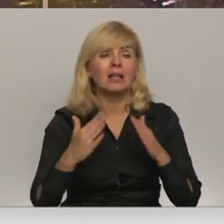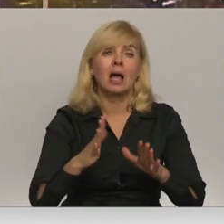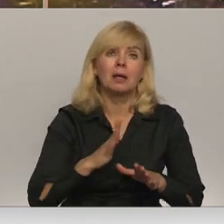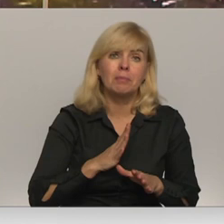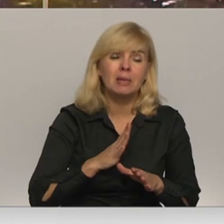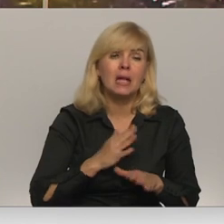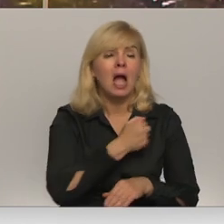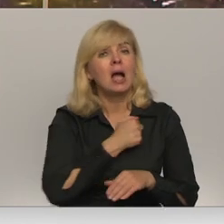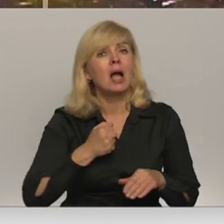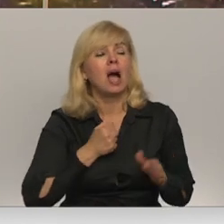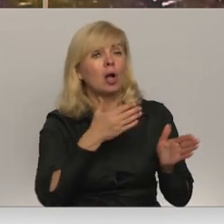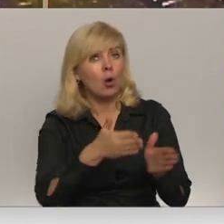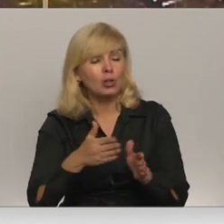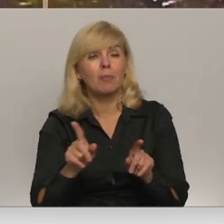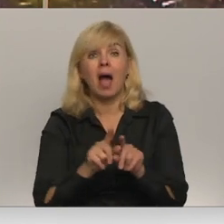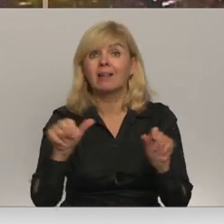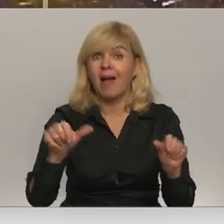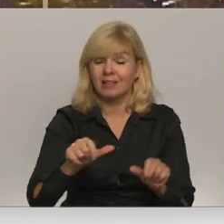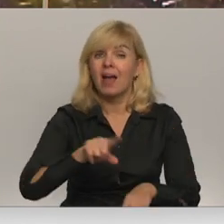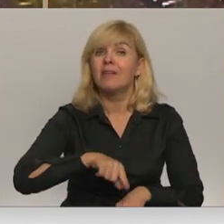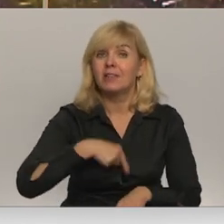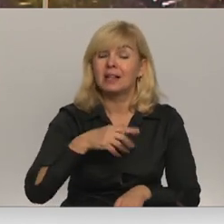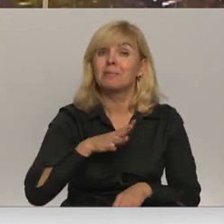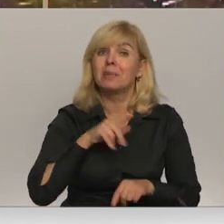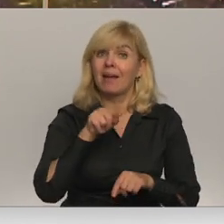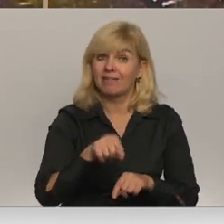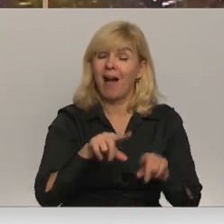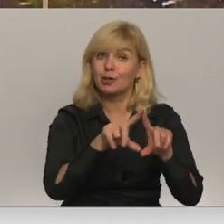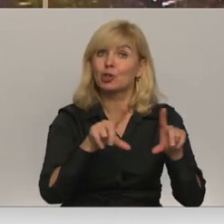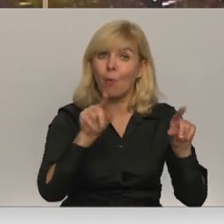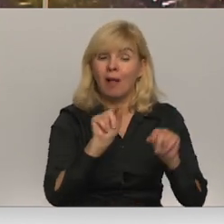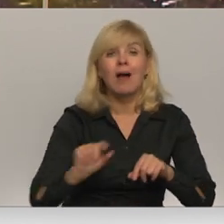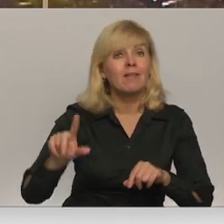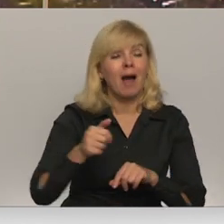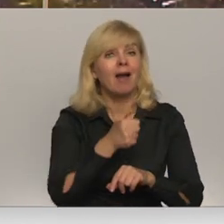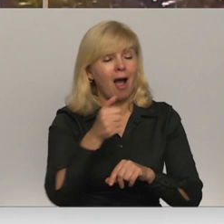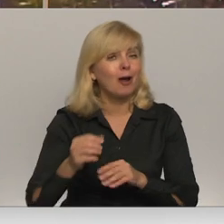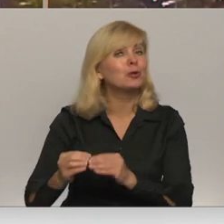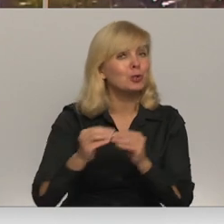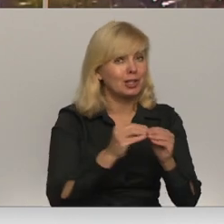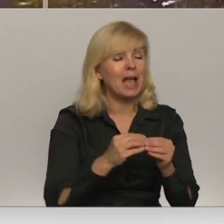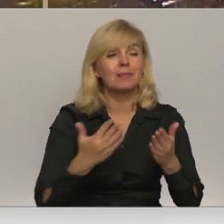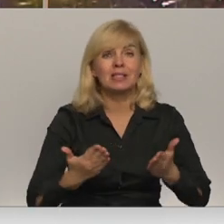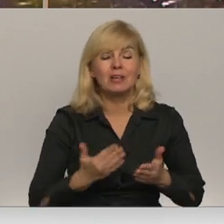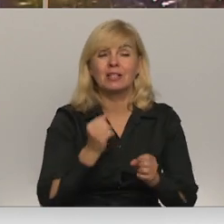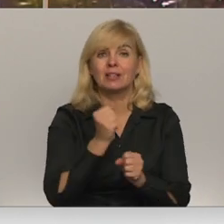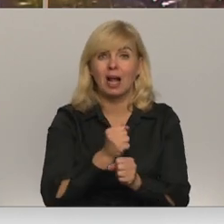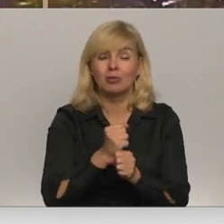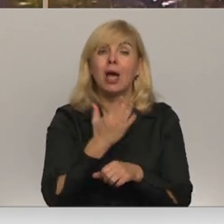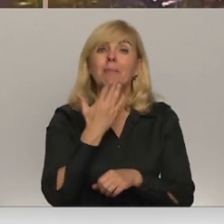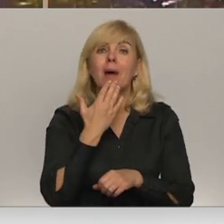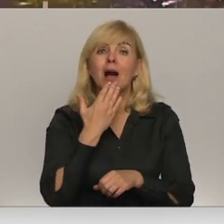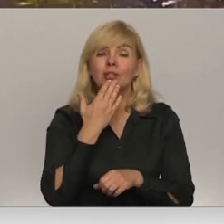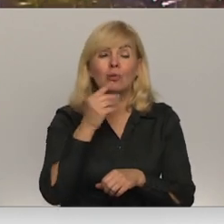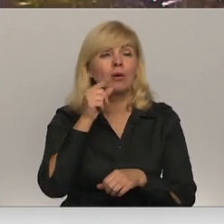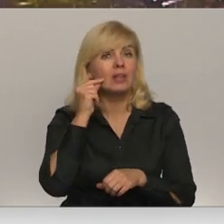kara hospitāls, gan ēdnīca, bet visilgāk tā bija skola, kurā vairākus gadu desmitus dzīvojis un strādājis par pasaku